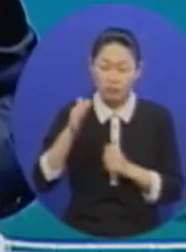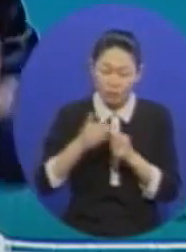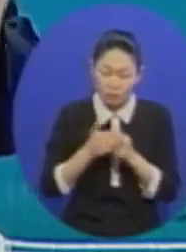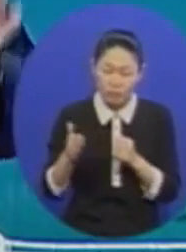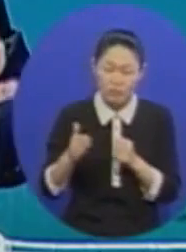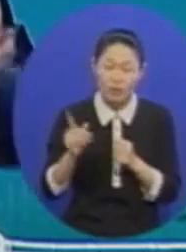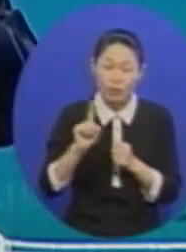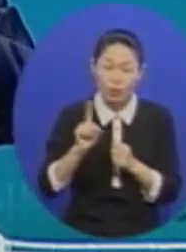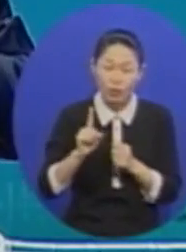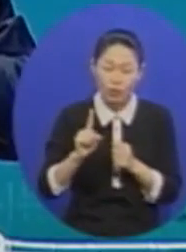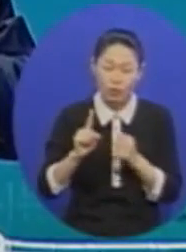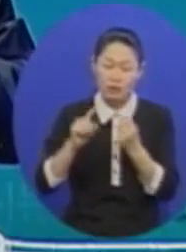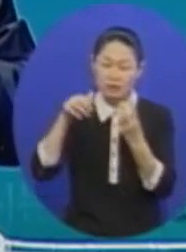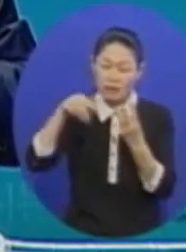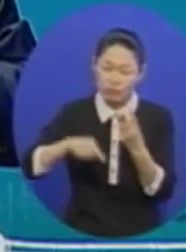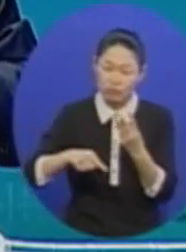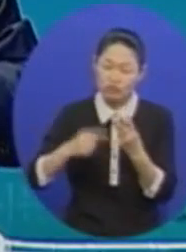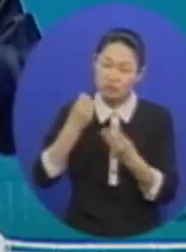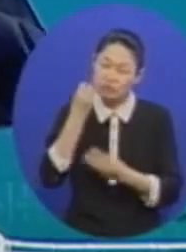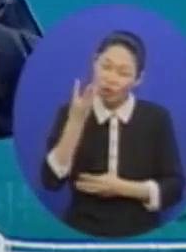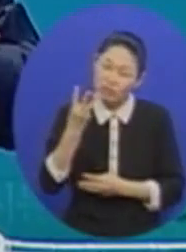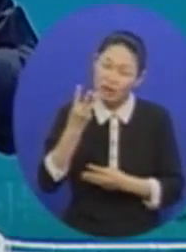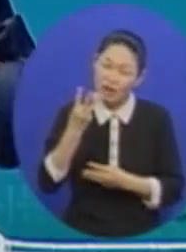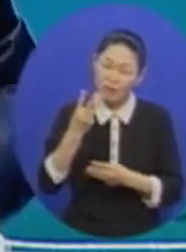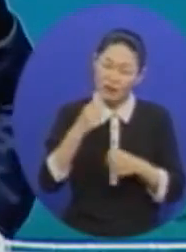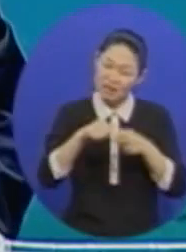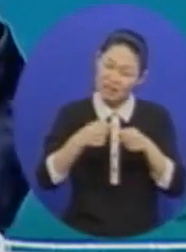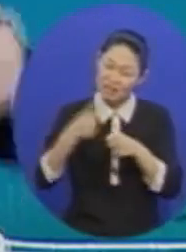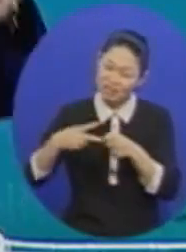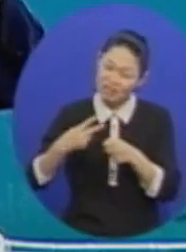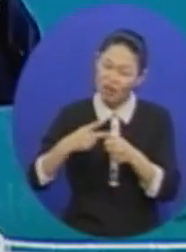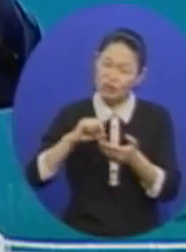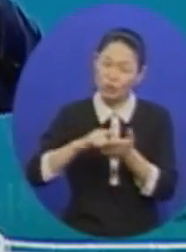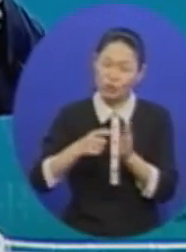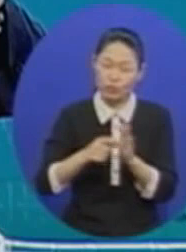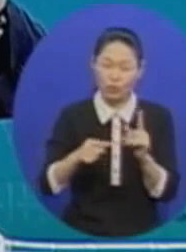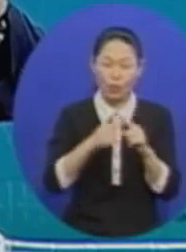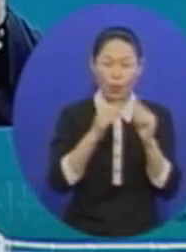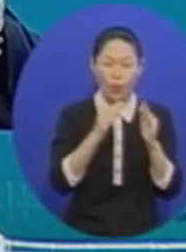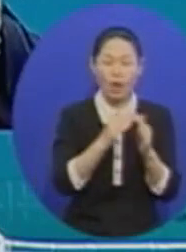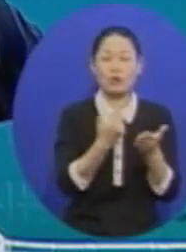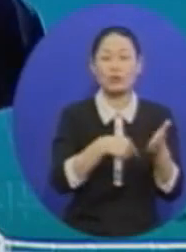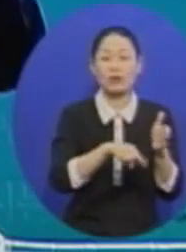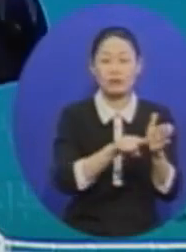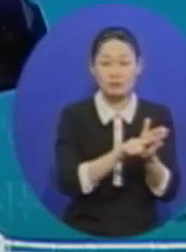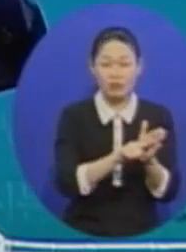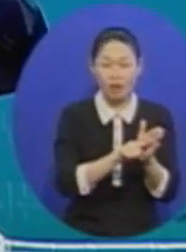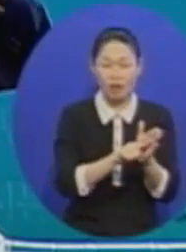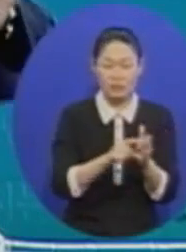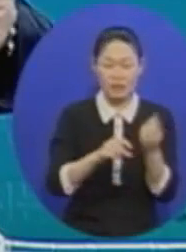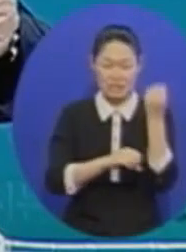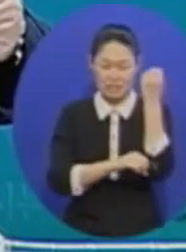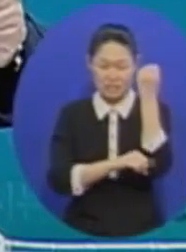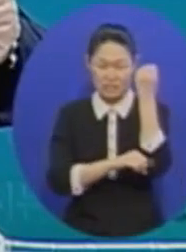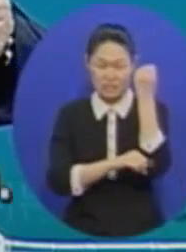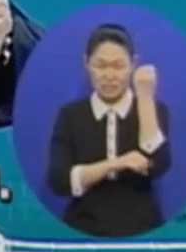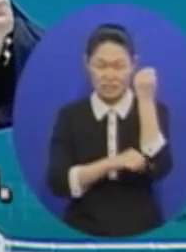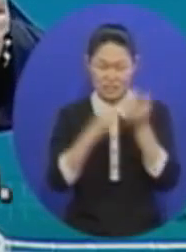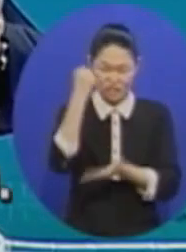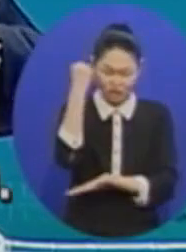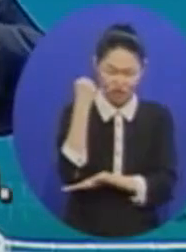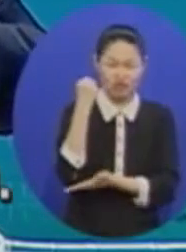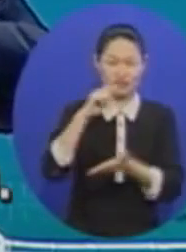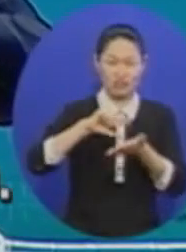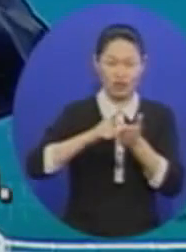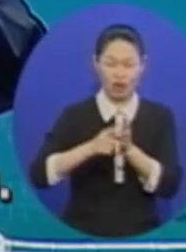석 주석 쌀 뭐 1 2년 그러면 교회를 위해서 기둥처럼 4명 맞기에